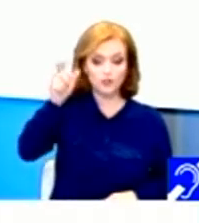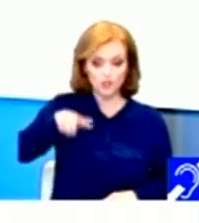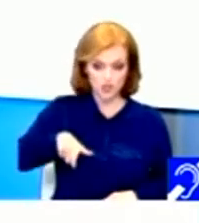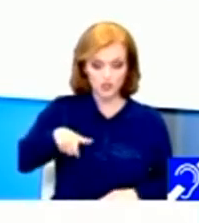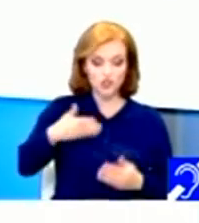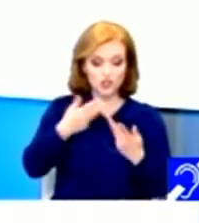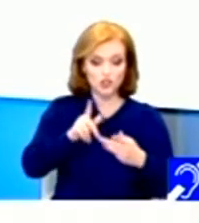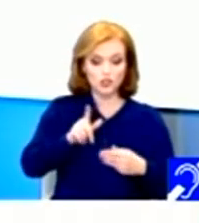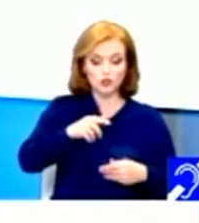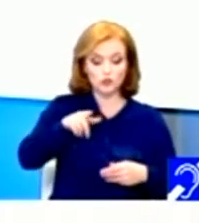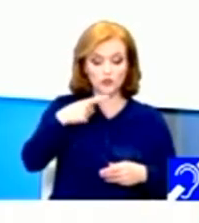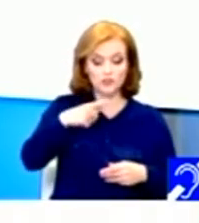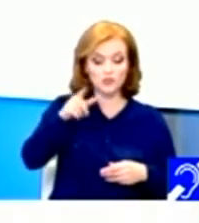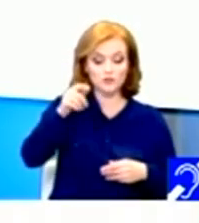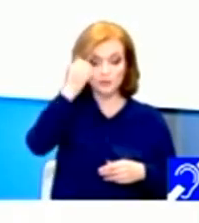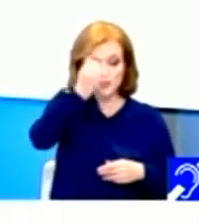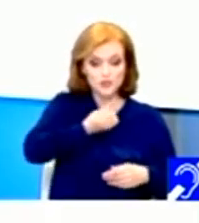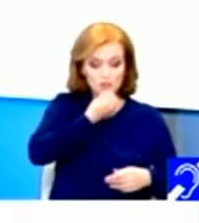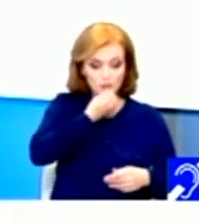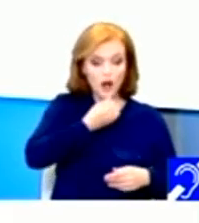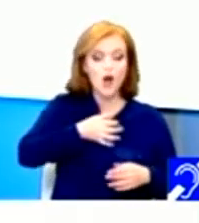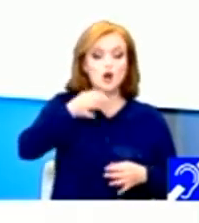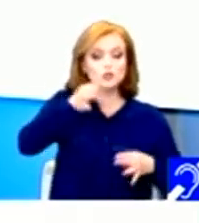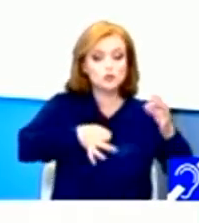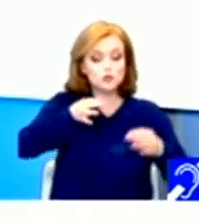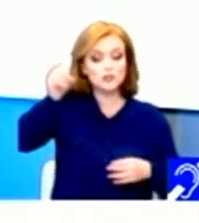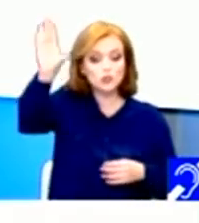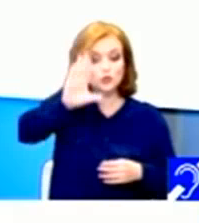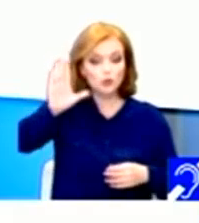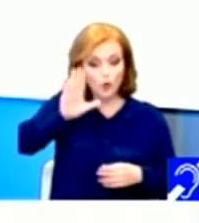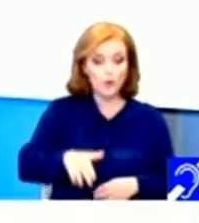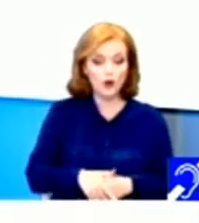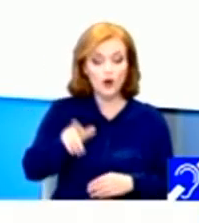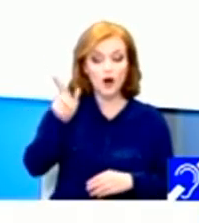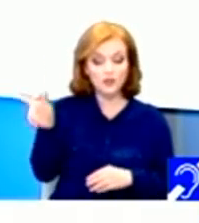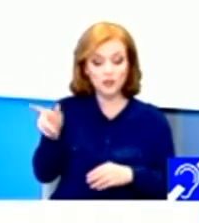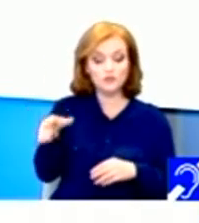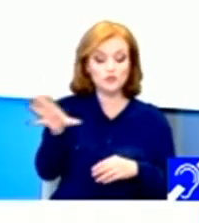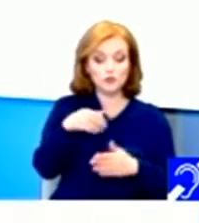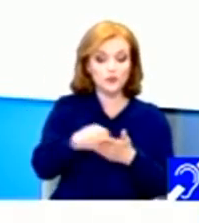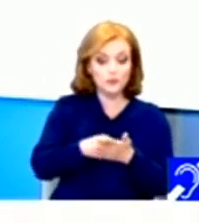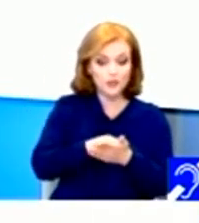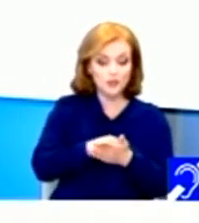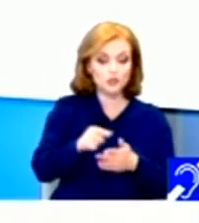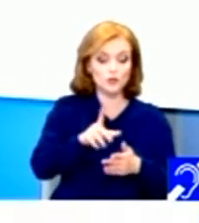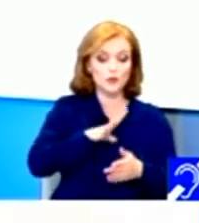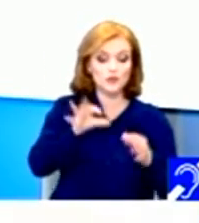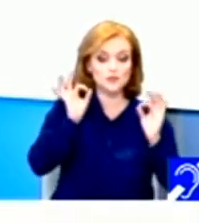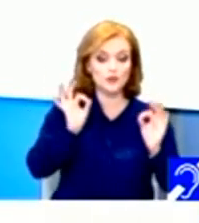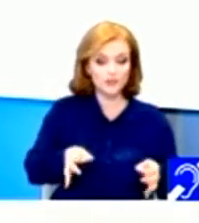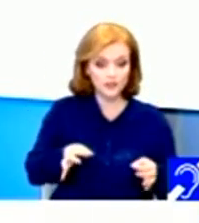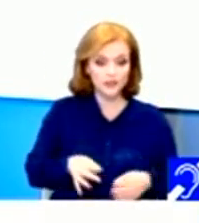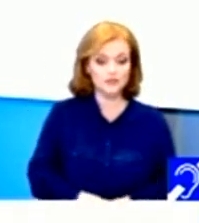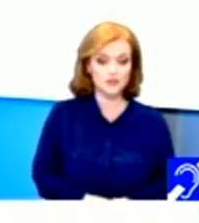datorează Curții Europene a Drepturilor Omului, care a cerut explicații Guvernului Republicii Moldova. Năstase a subliniat că acum el